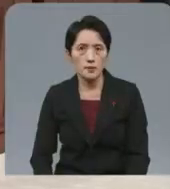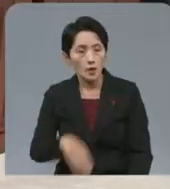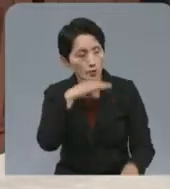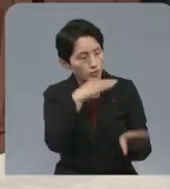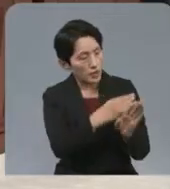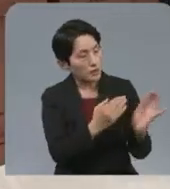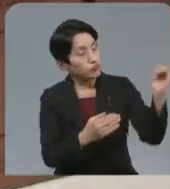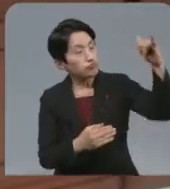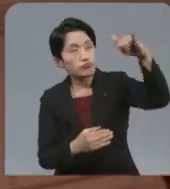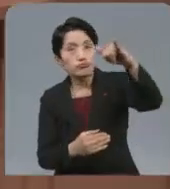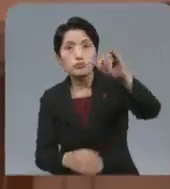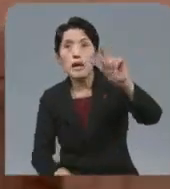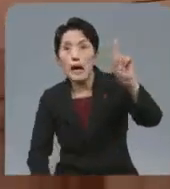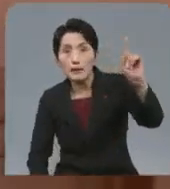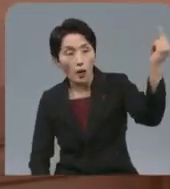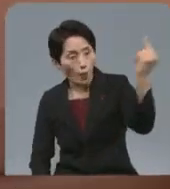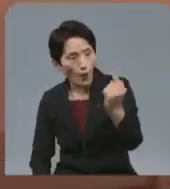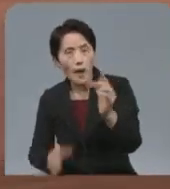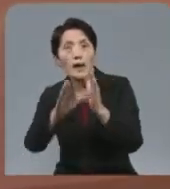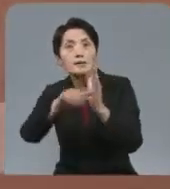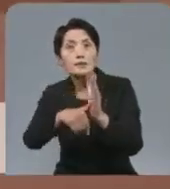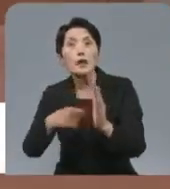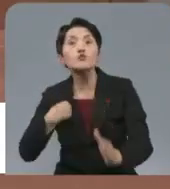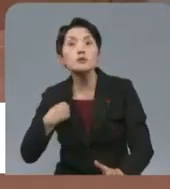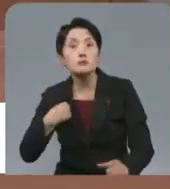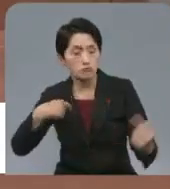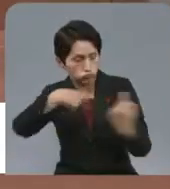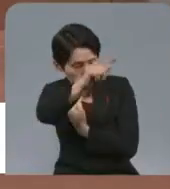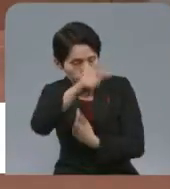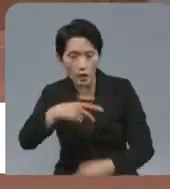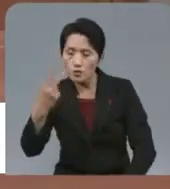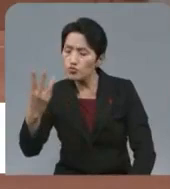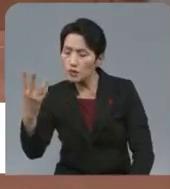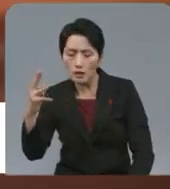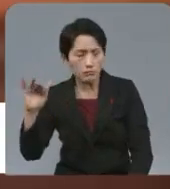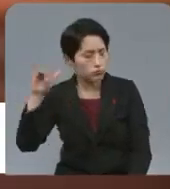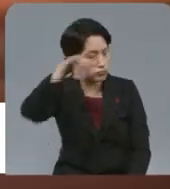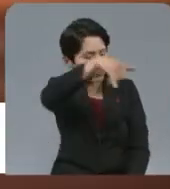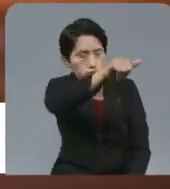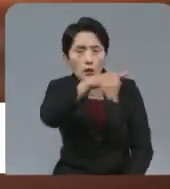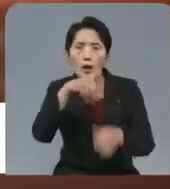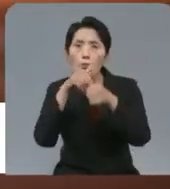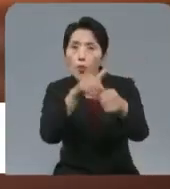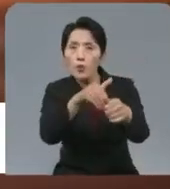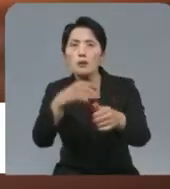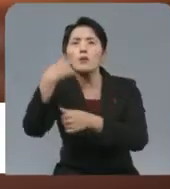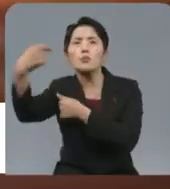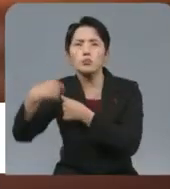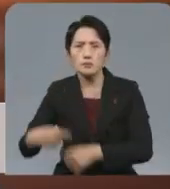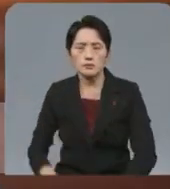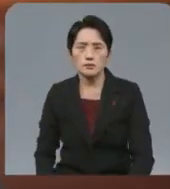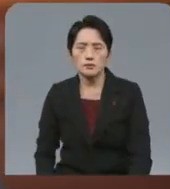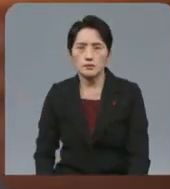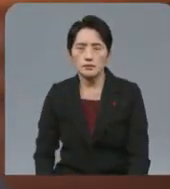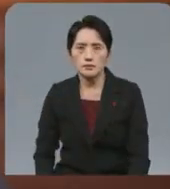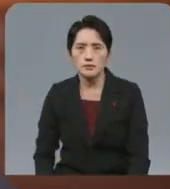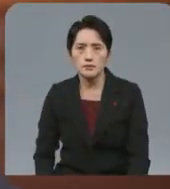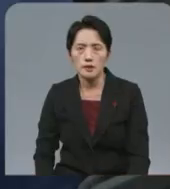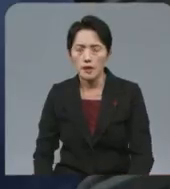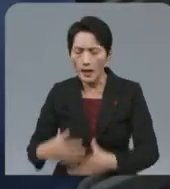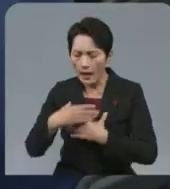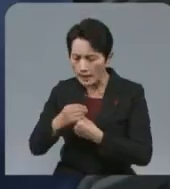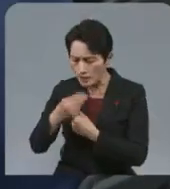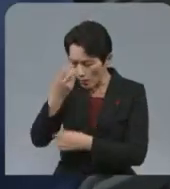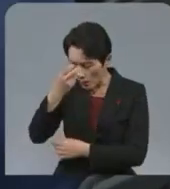上届政府对无人机应对和防御训练不到位。总统室一位高层人士介绍了26日北韩无人机